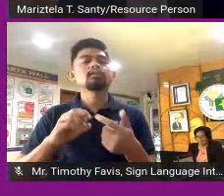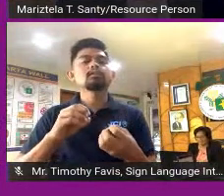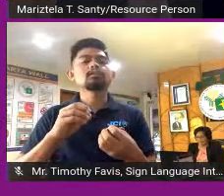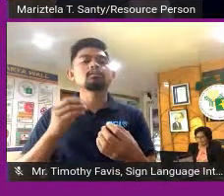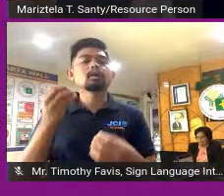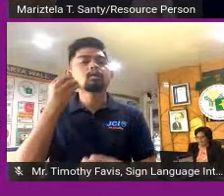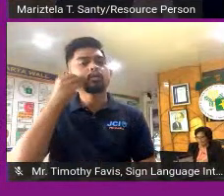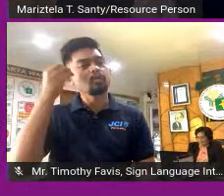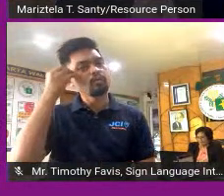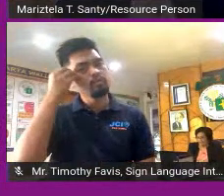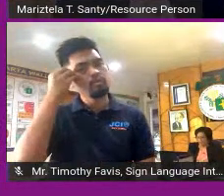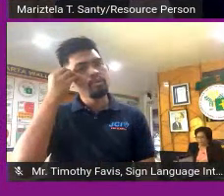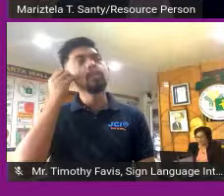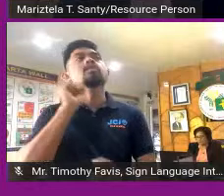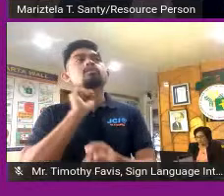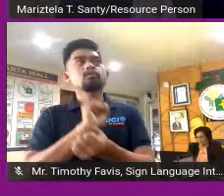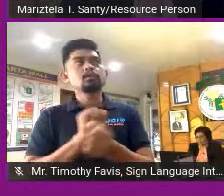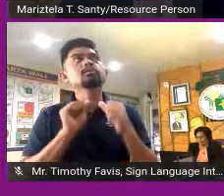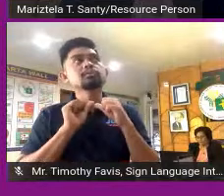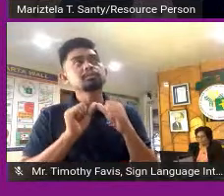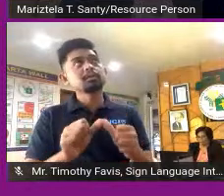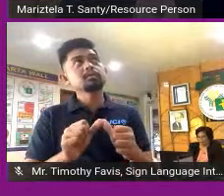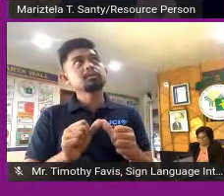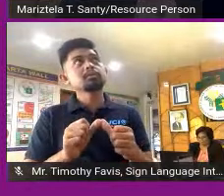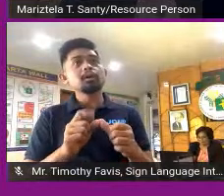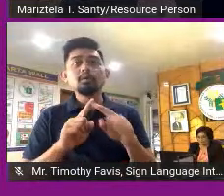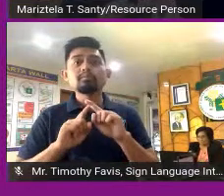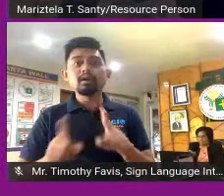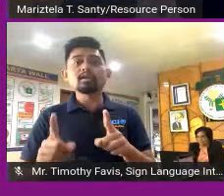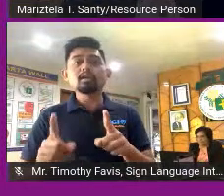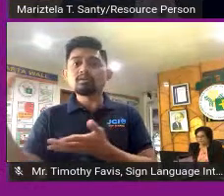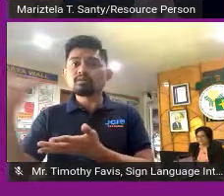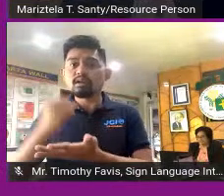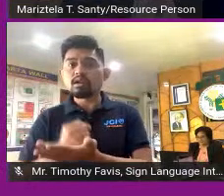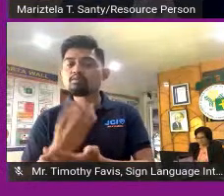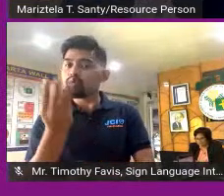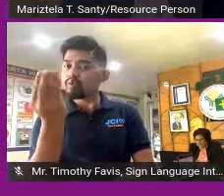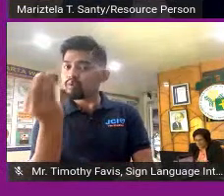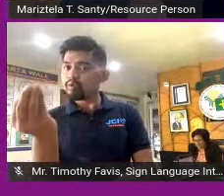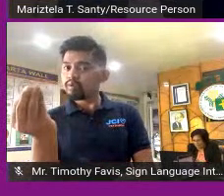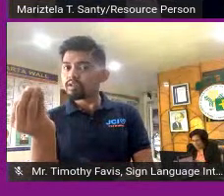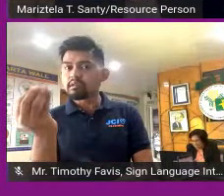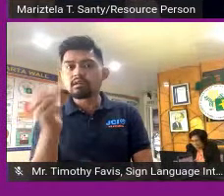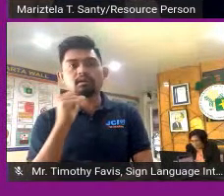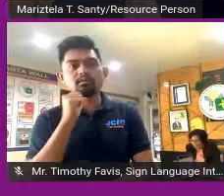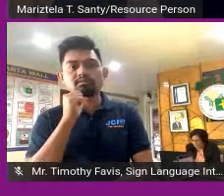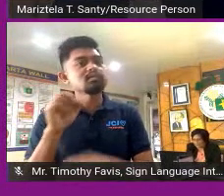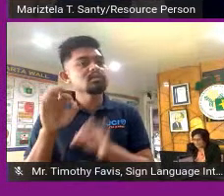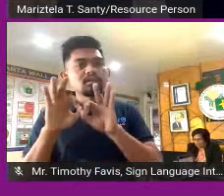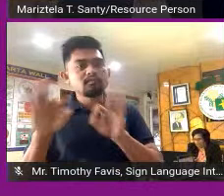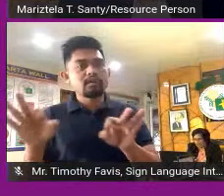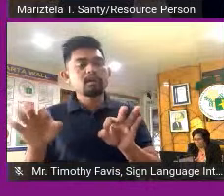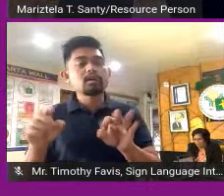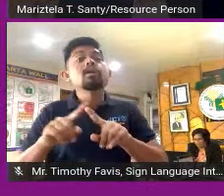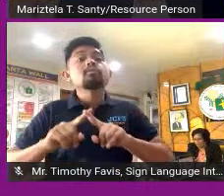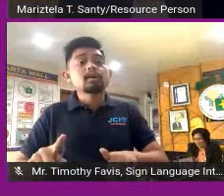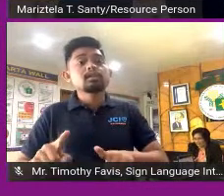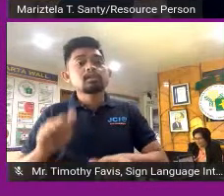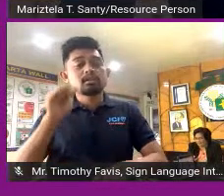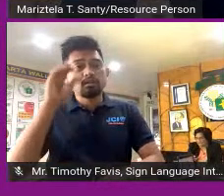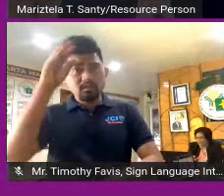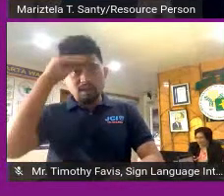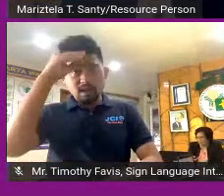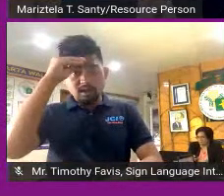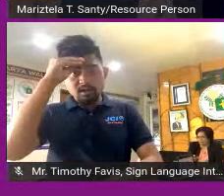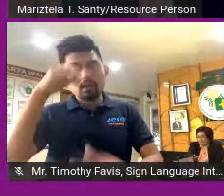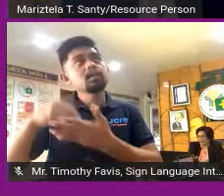pamilya, lalo na kung may problema ang partner ng nanay. So, mahabang